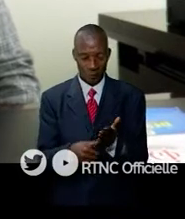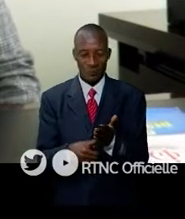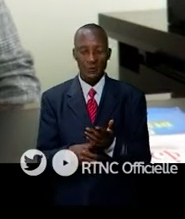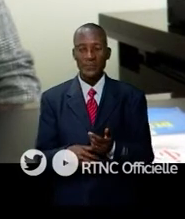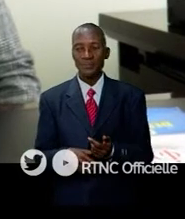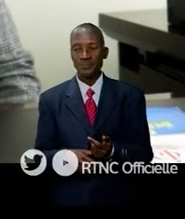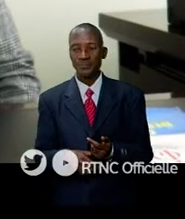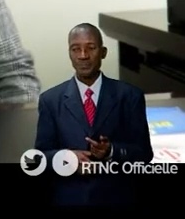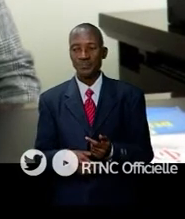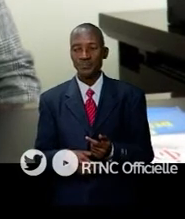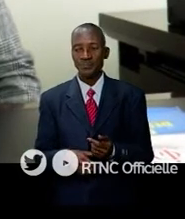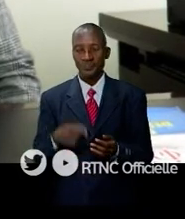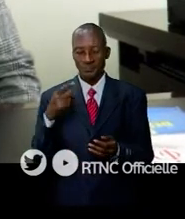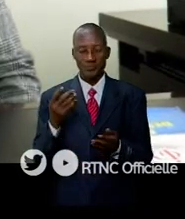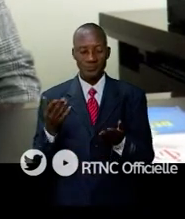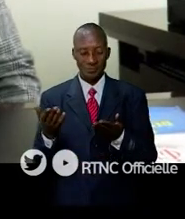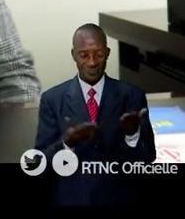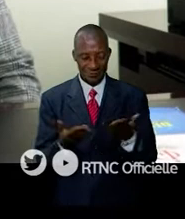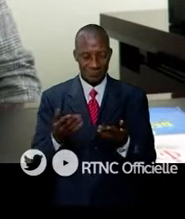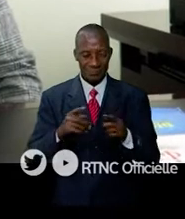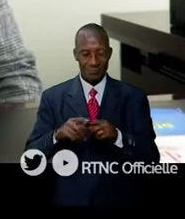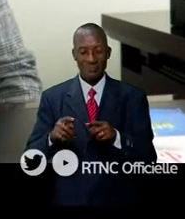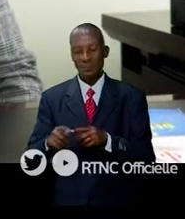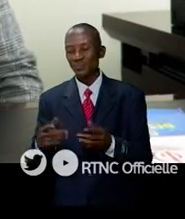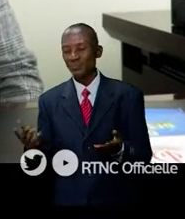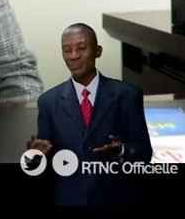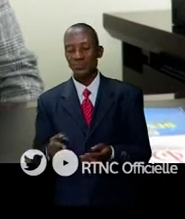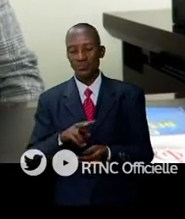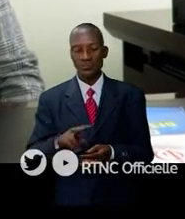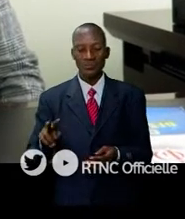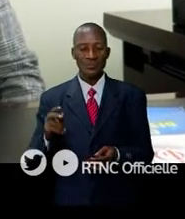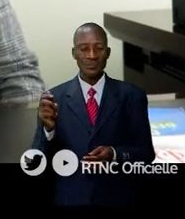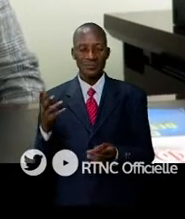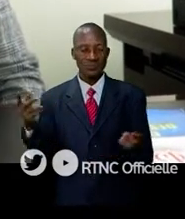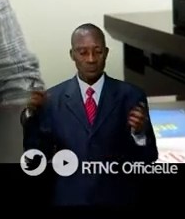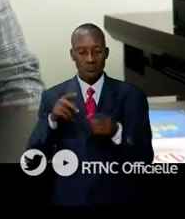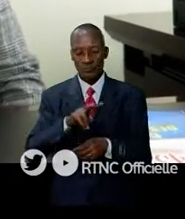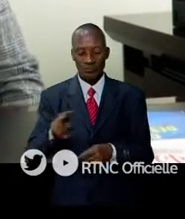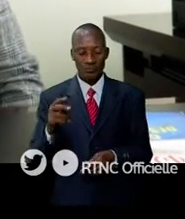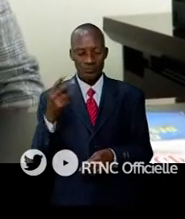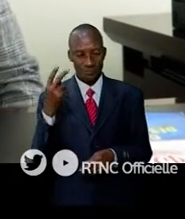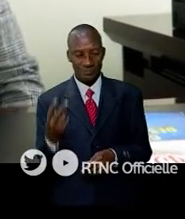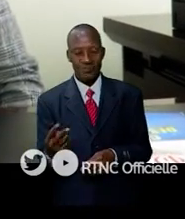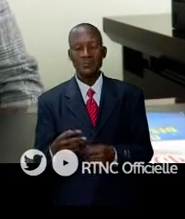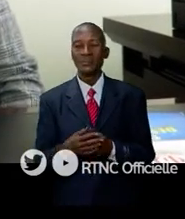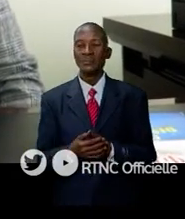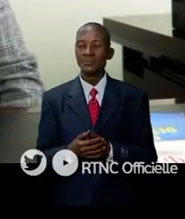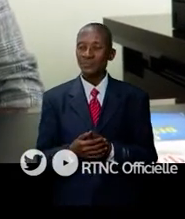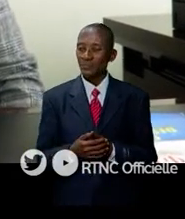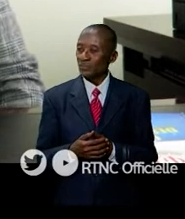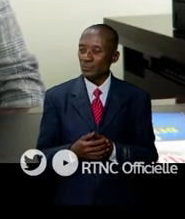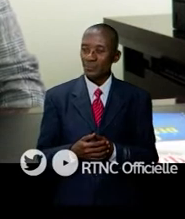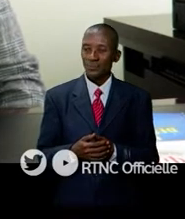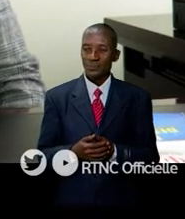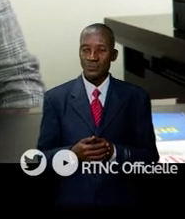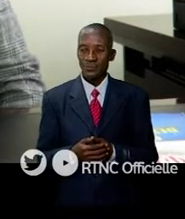de l'exercice 2020, fiscal 2020, sur les revenus encaissés en 2019. Au